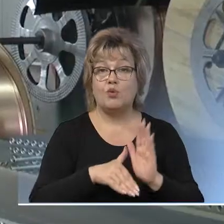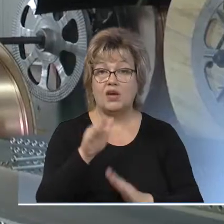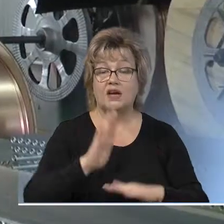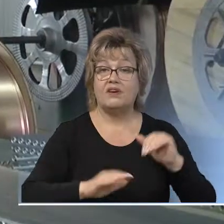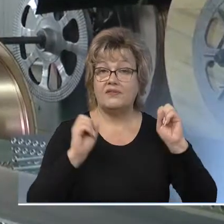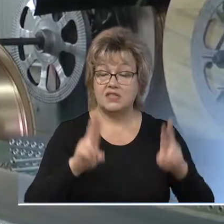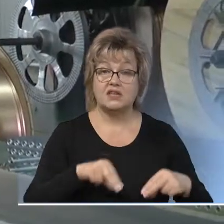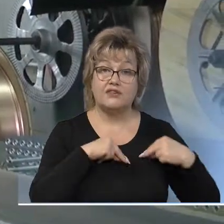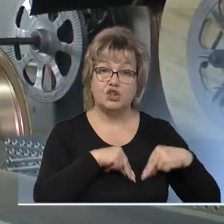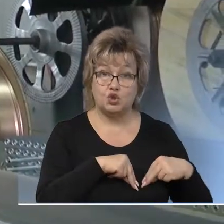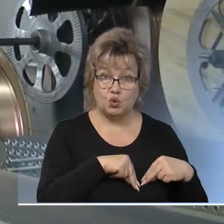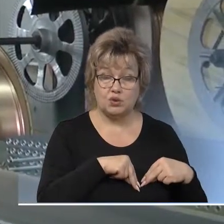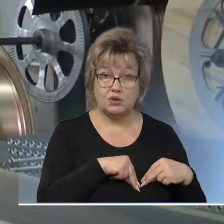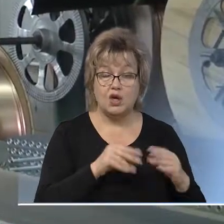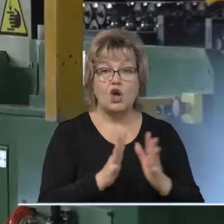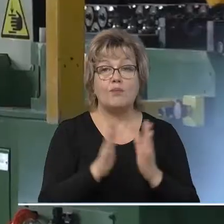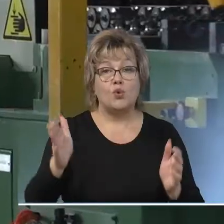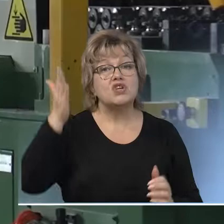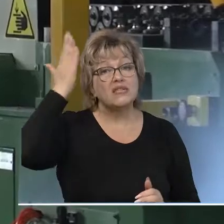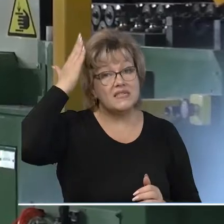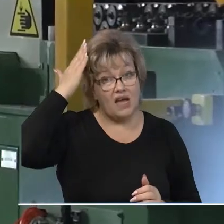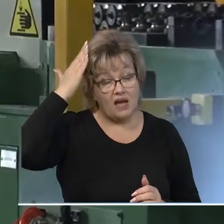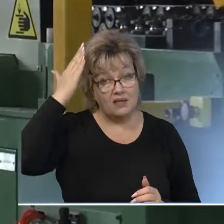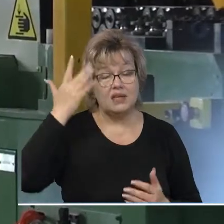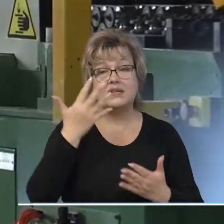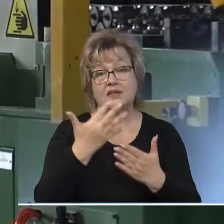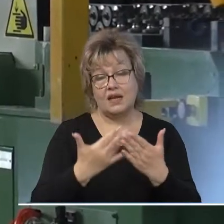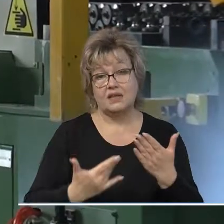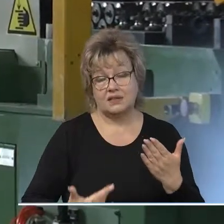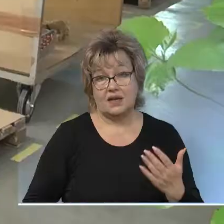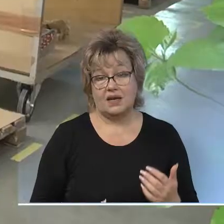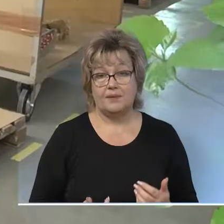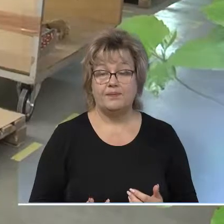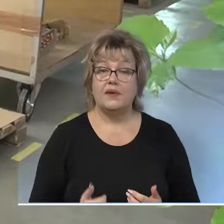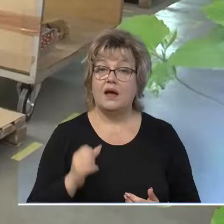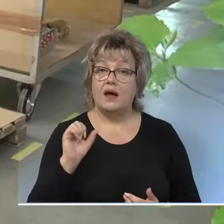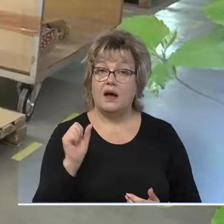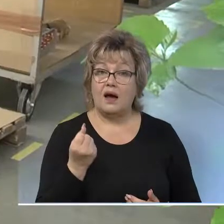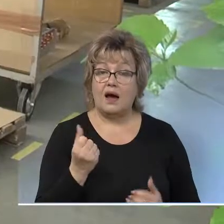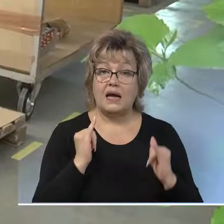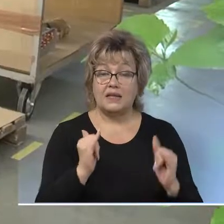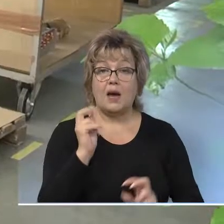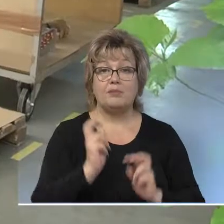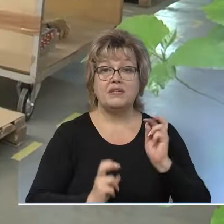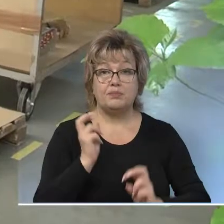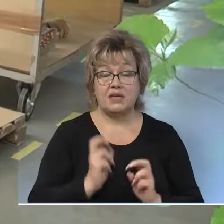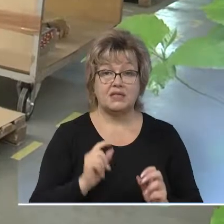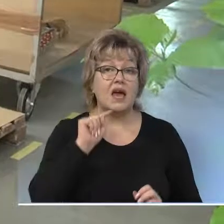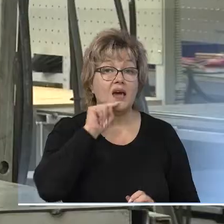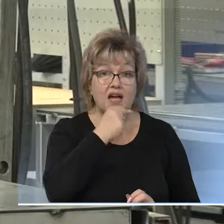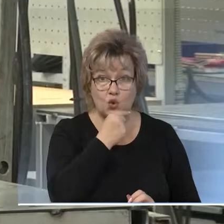более высококвалифицированный труд, больше знаний и так далее и тому подобное. А для